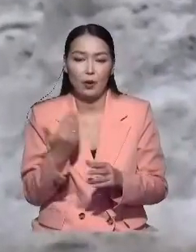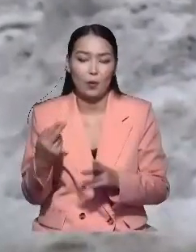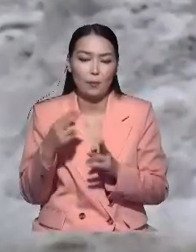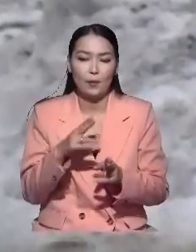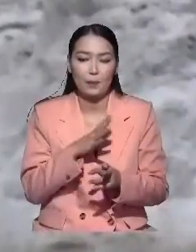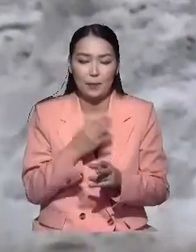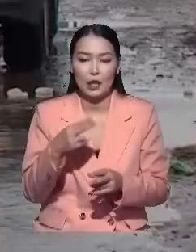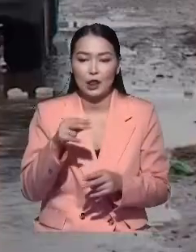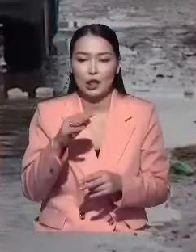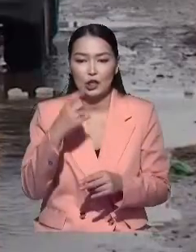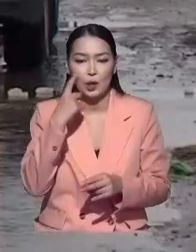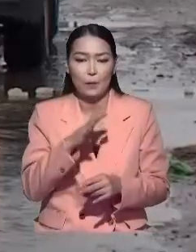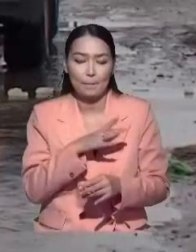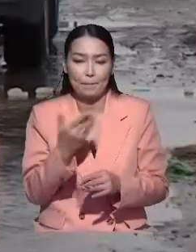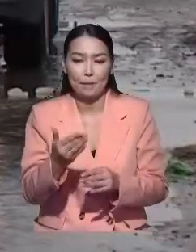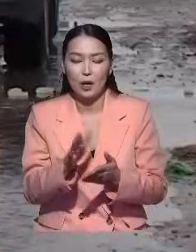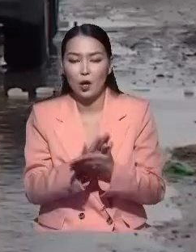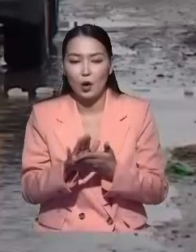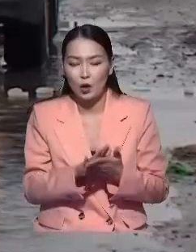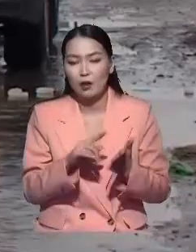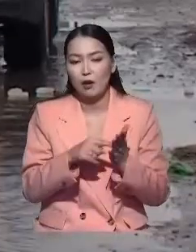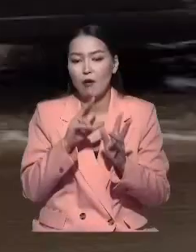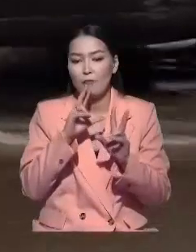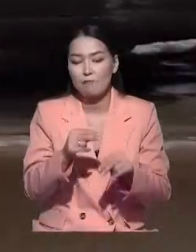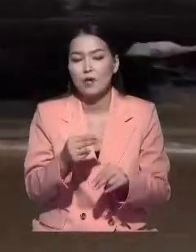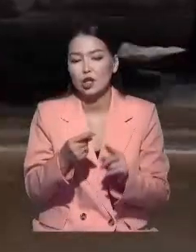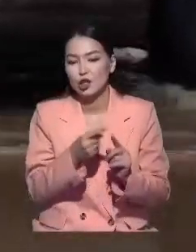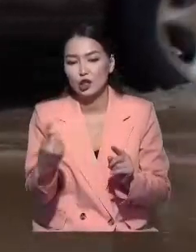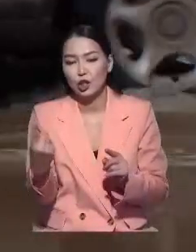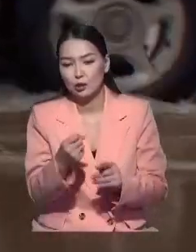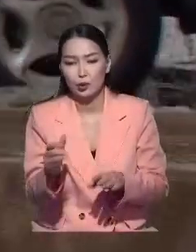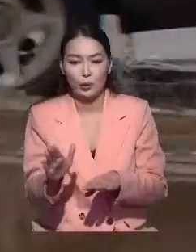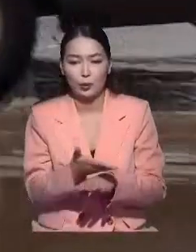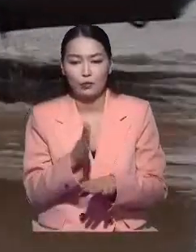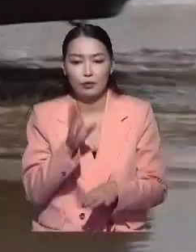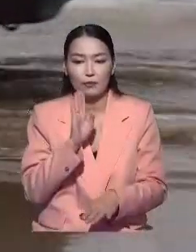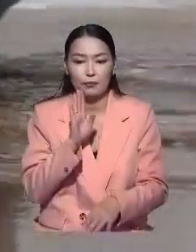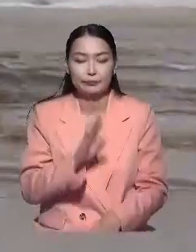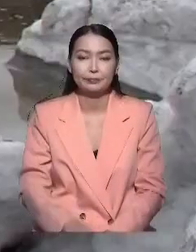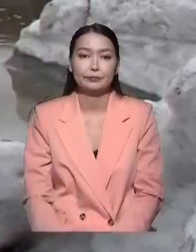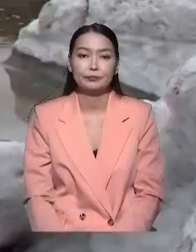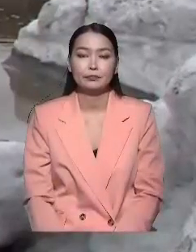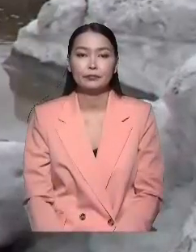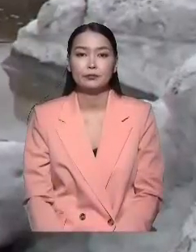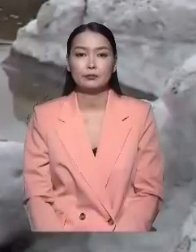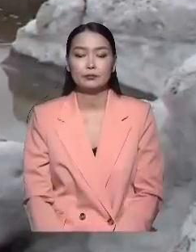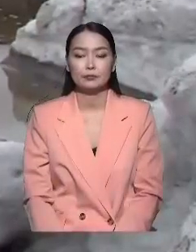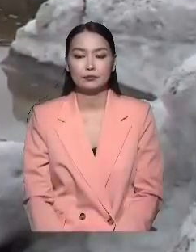в ДЧС. Устранить последствия стихии обещают в течение недели. Асимжан Жузбаева, Самат Урымбаев, Астана Таймс.